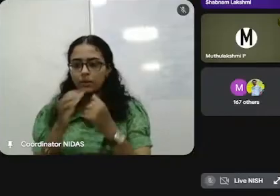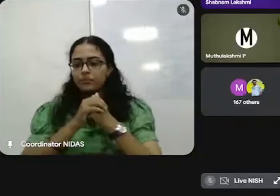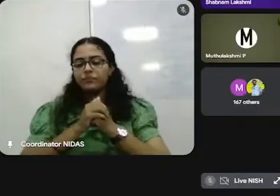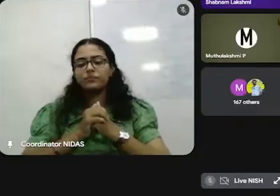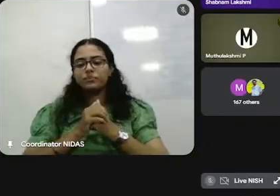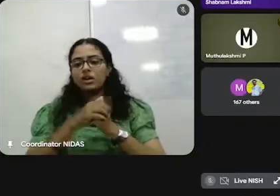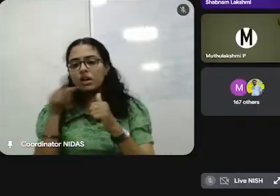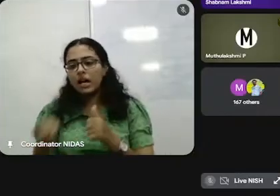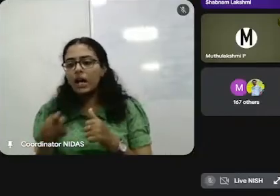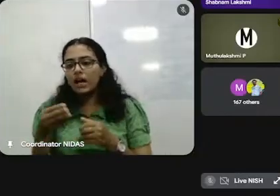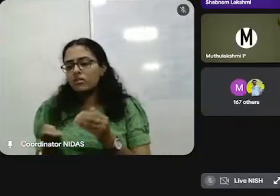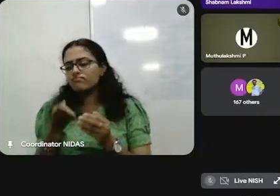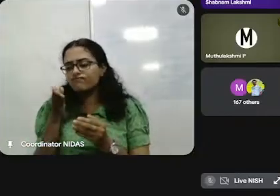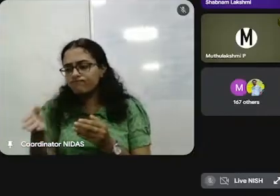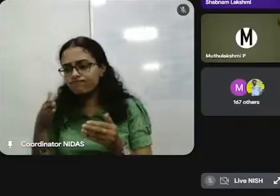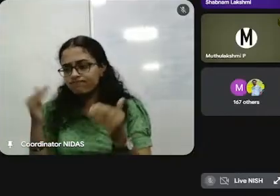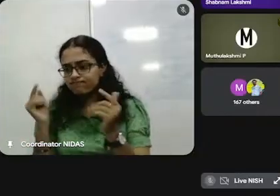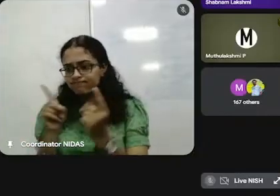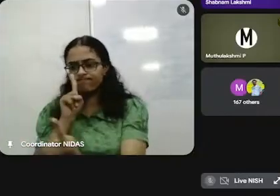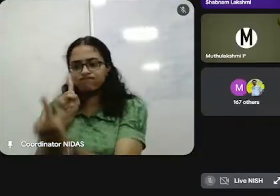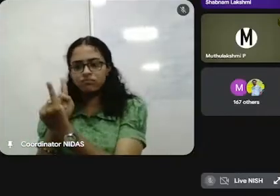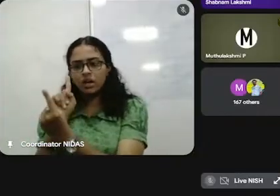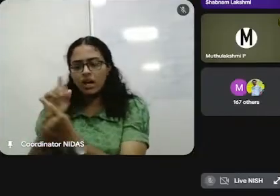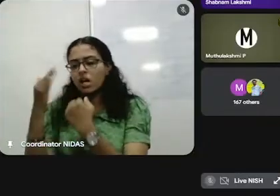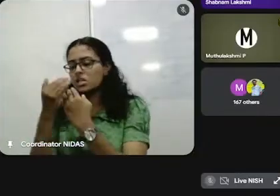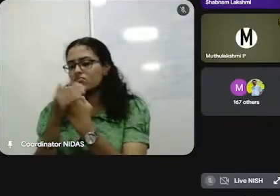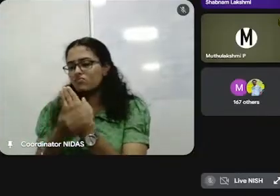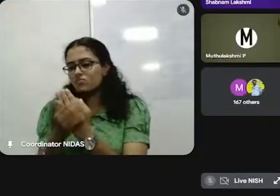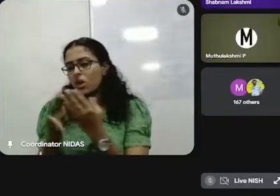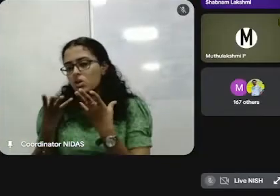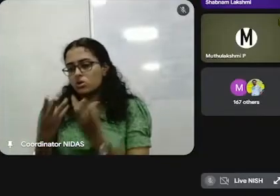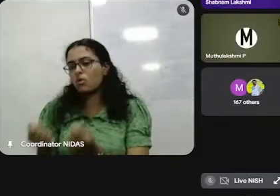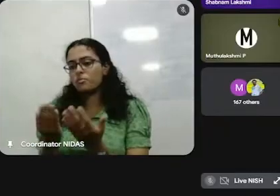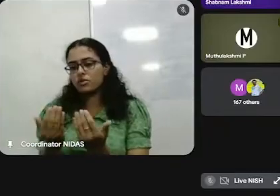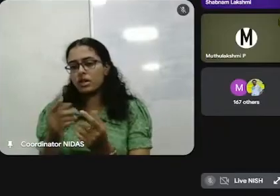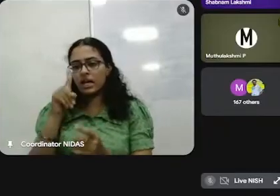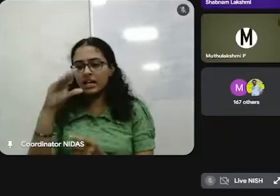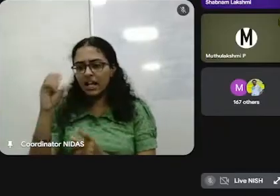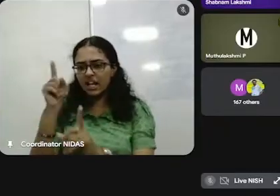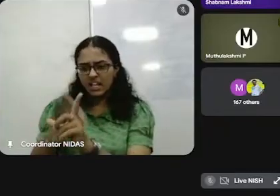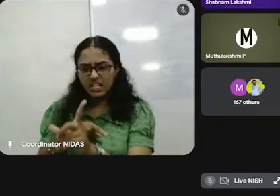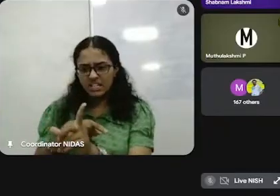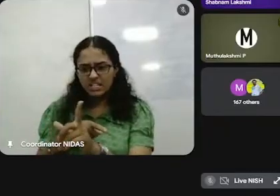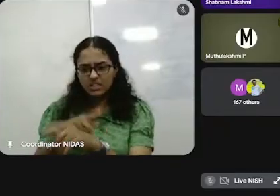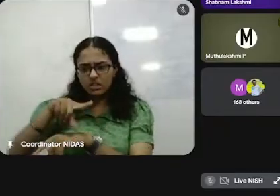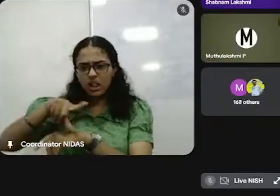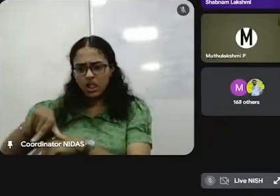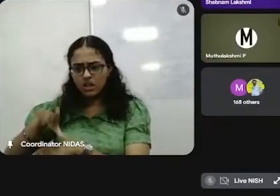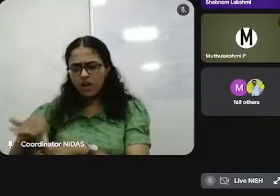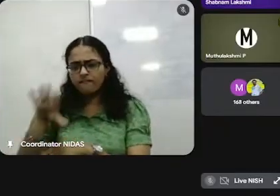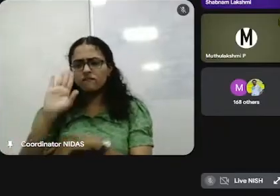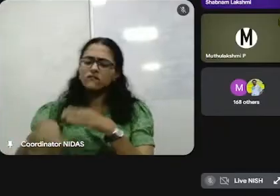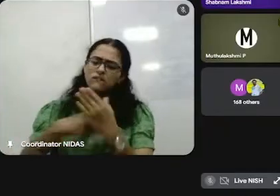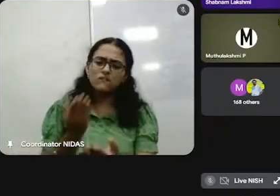തെറപ്പിസ്റ്റിനെ അടുത്ത് കൊണ്ടുപോയി ഇത് ട്രീറ്റ് ചെയ്യാവുന്നതാണ്. പിന്നെ അതുപോലെ 10 yearsന്റെ കാര്യം പറഞ്ഞല്ലോ. 10 yearsന് ശേഷം